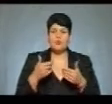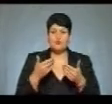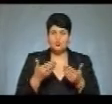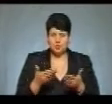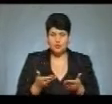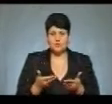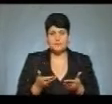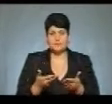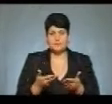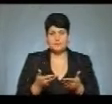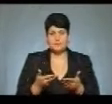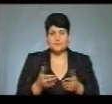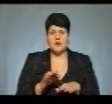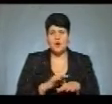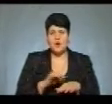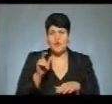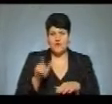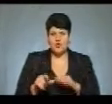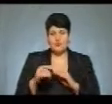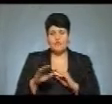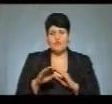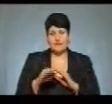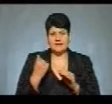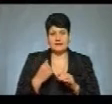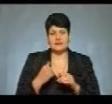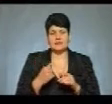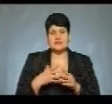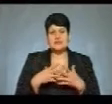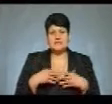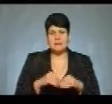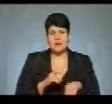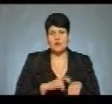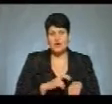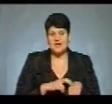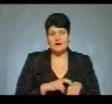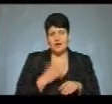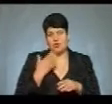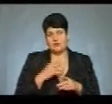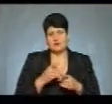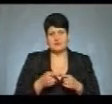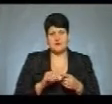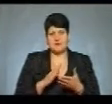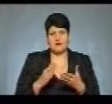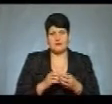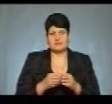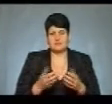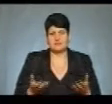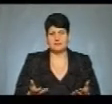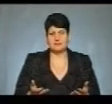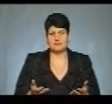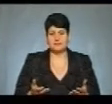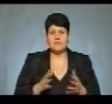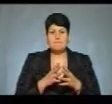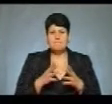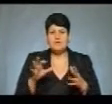пропонують хворому викликати сімдільничого лікаря сімейного, коли стан не є гострим. Більше